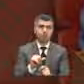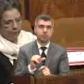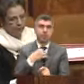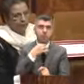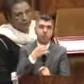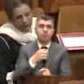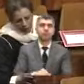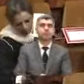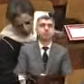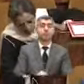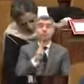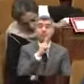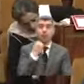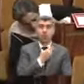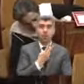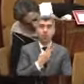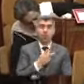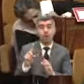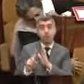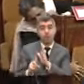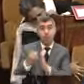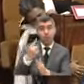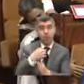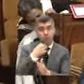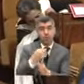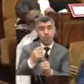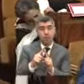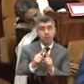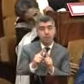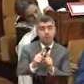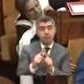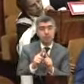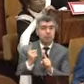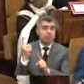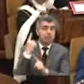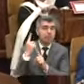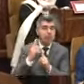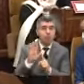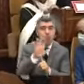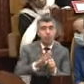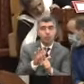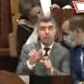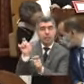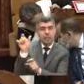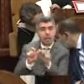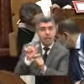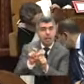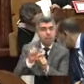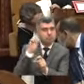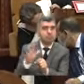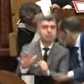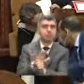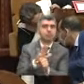يخليكم هذه الحكومه يعني قلناها لكم النهار الاول قلنا لكم بانكم حكومه صماء ما كتسمعوش النبض الشارع ما كتسمعوش الصوت ديال